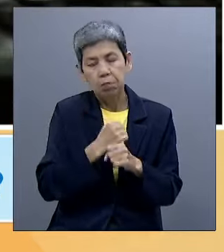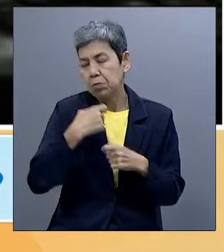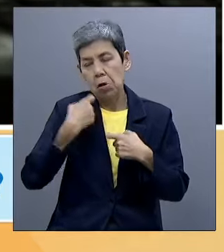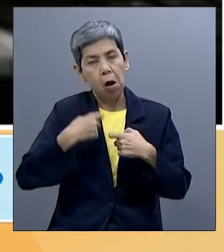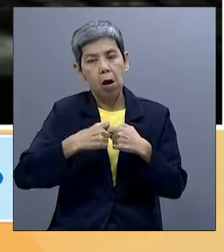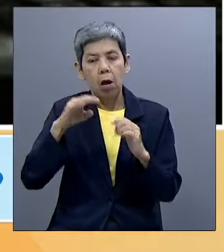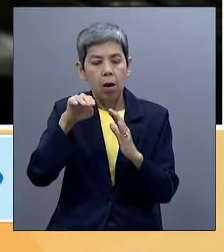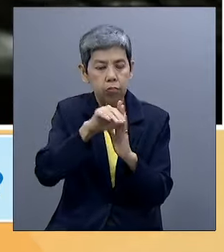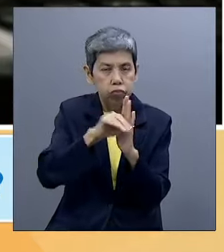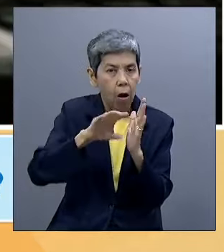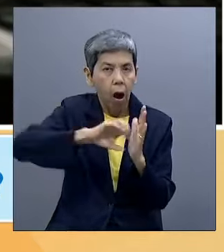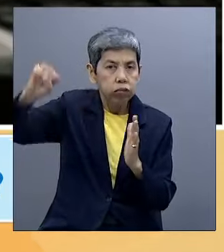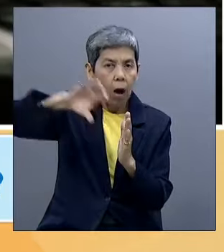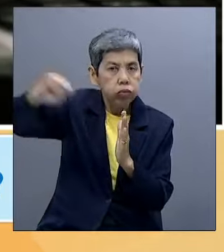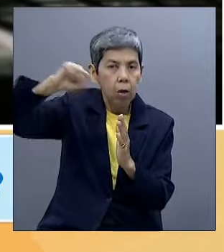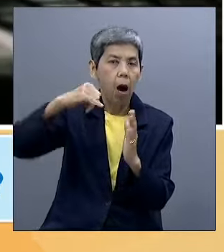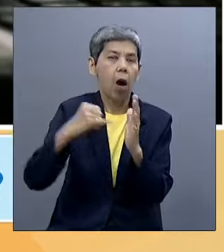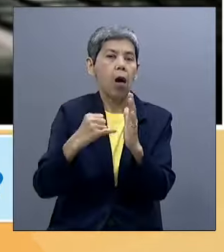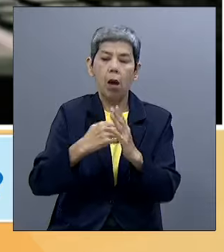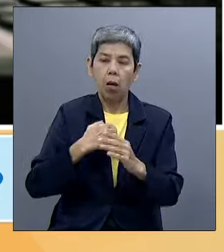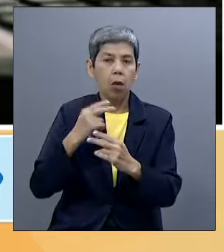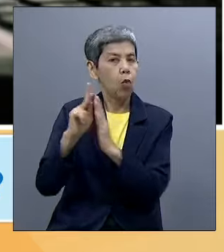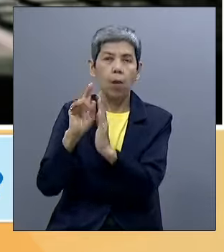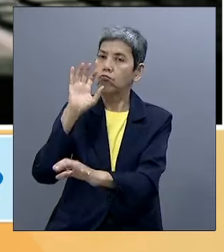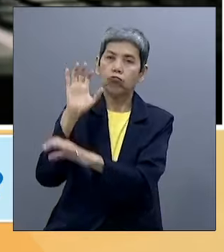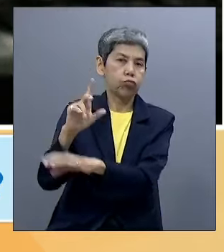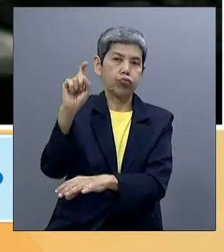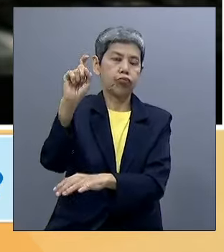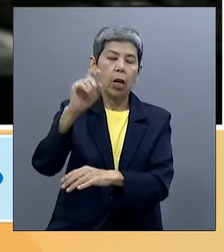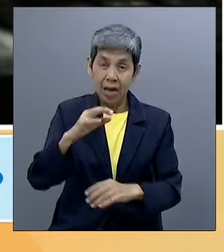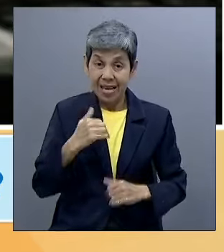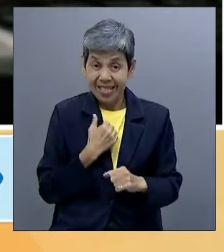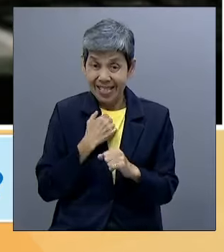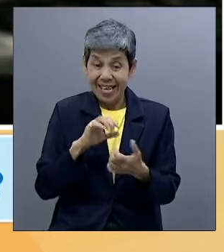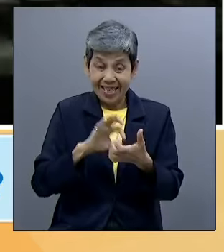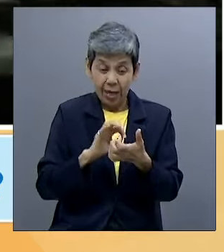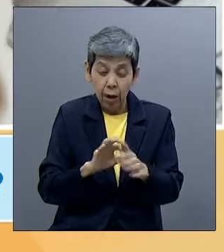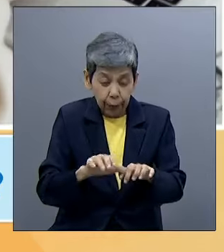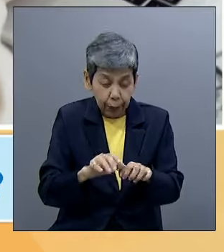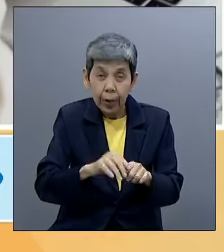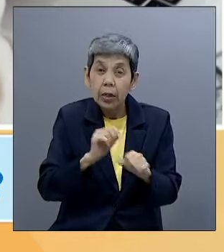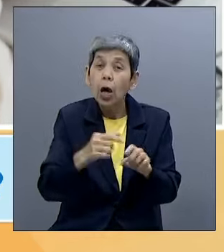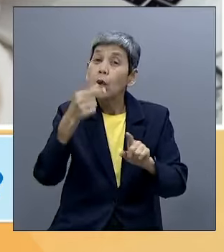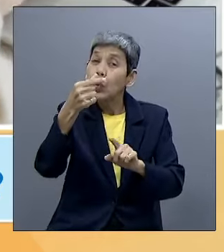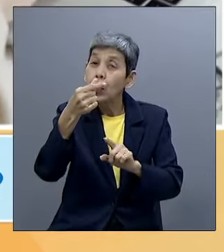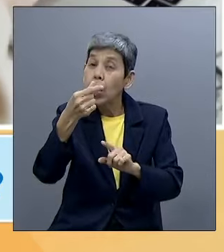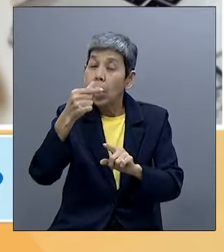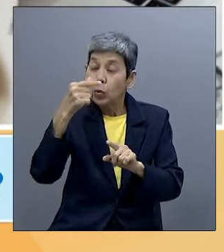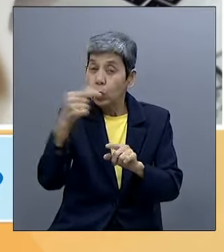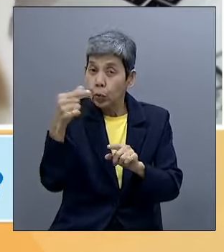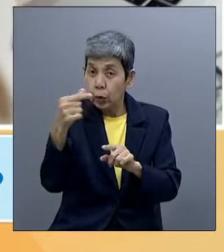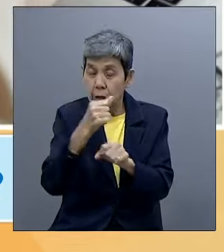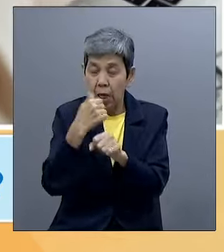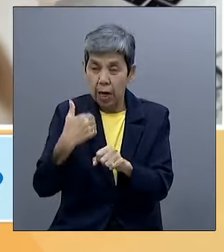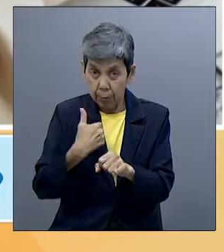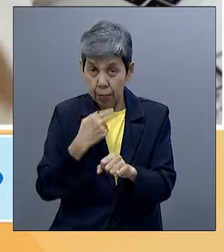ข้อมูลมันอยู่นอกประเทศมันอยู่นอกเหนือการควบคุมข้อมูลที่ขึ้นไปใน iCloud หรือว่าไปใน Google Cloud เนี่ยครับเวลามีปัญหาเวลาถู